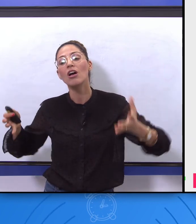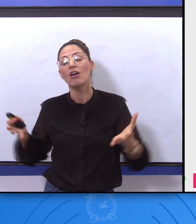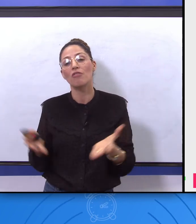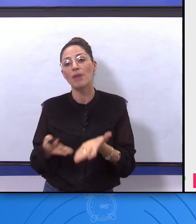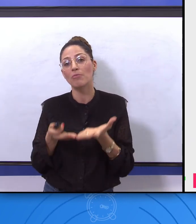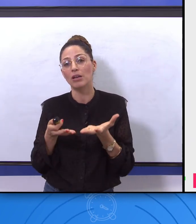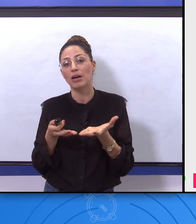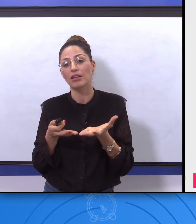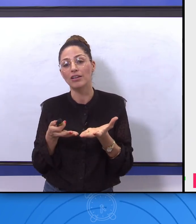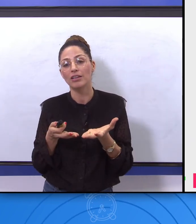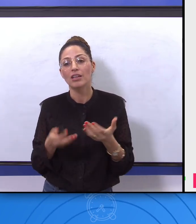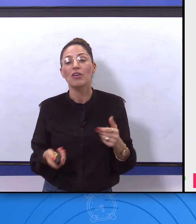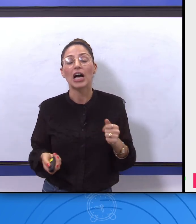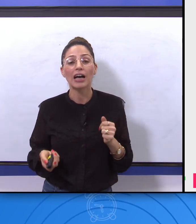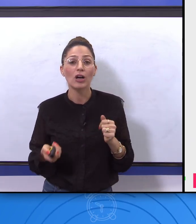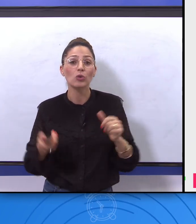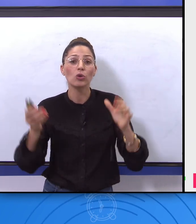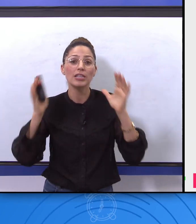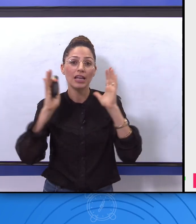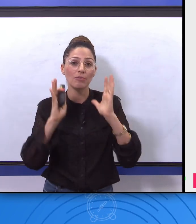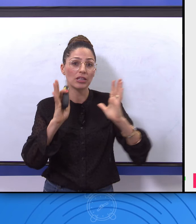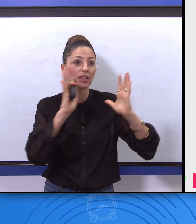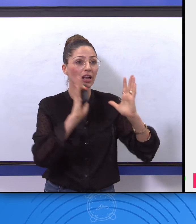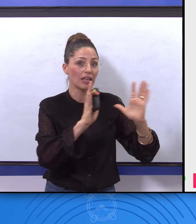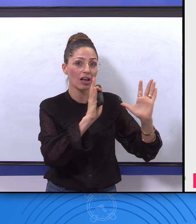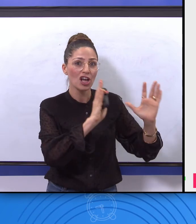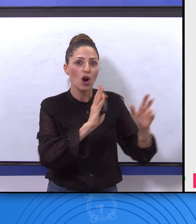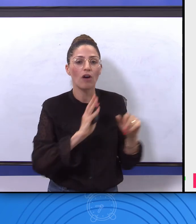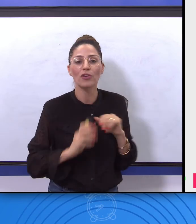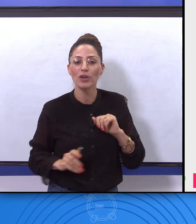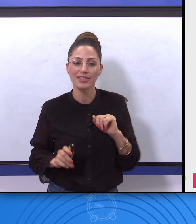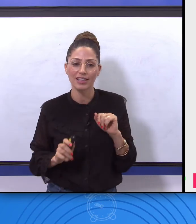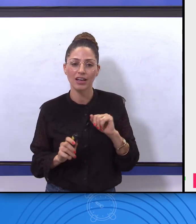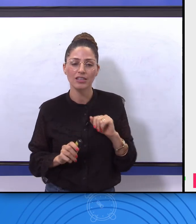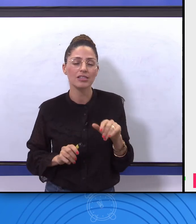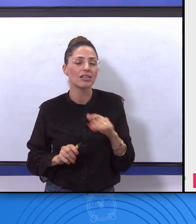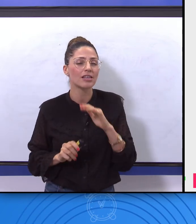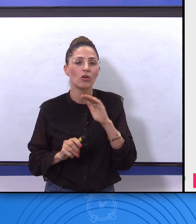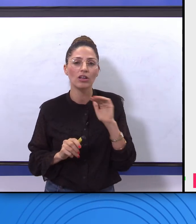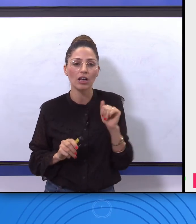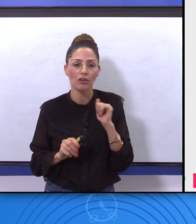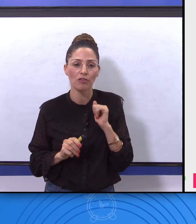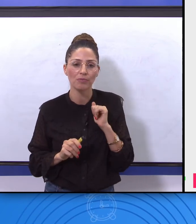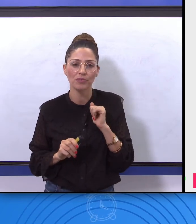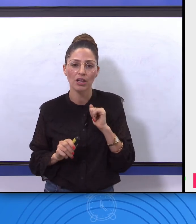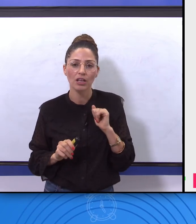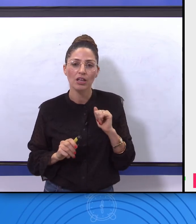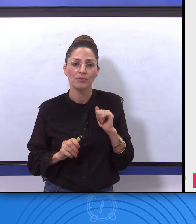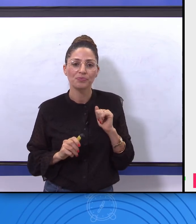לו אור, ומים מלמטה. אחר כך תוכלו לצלם את התהליך, או אפילו לצייר. זה יצא כל כך